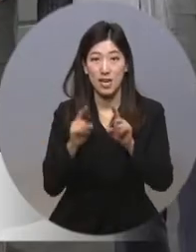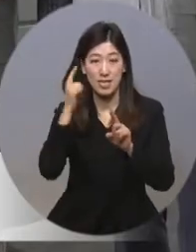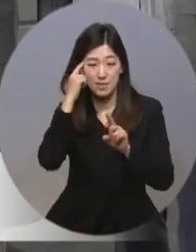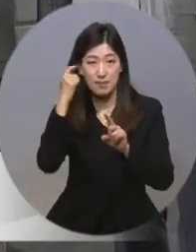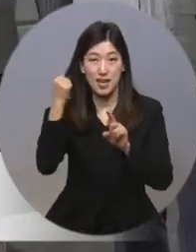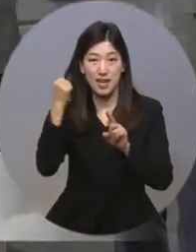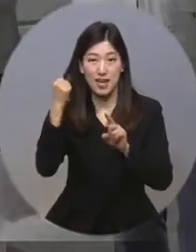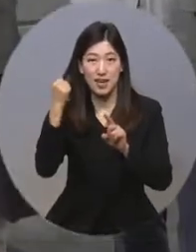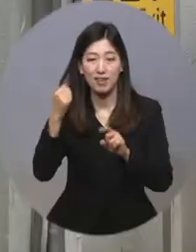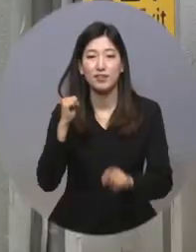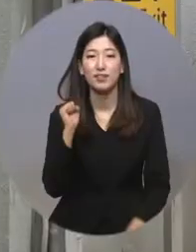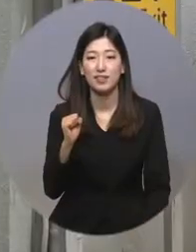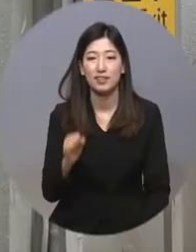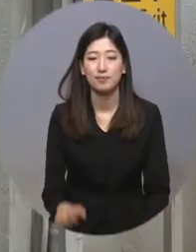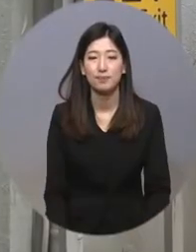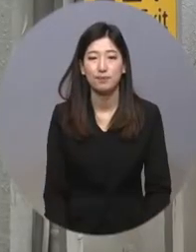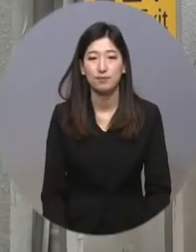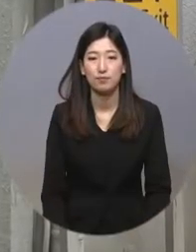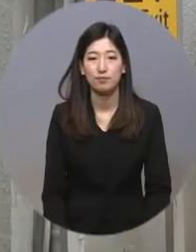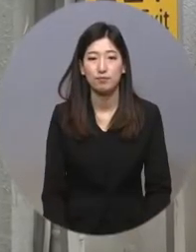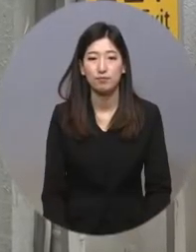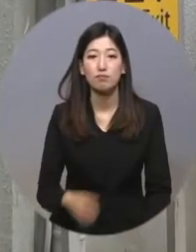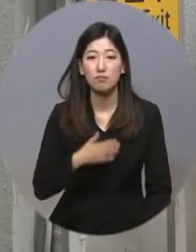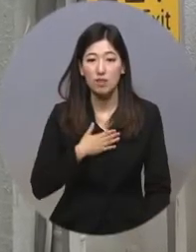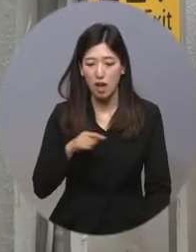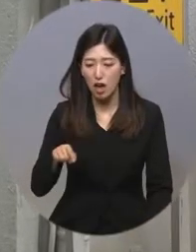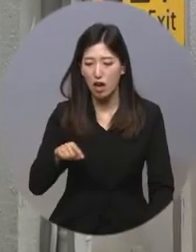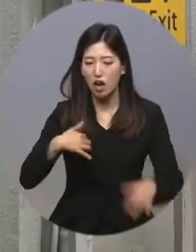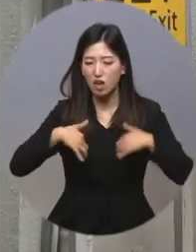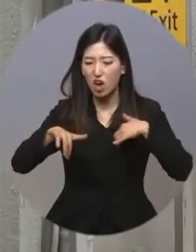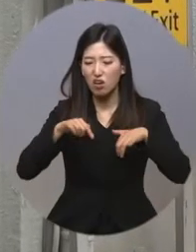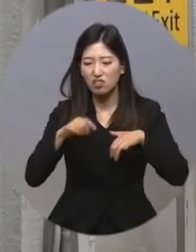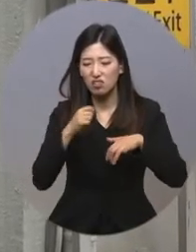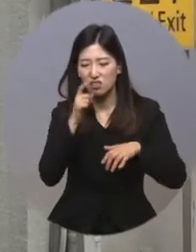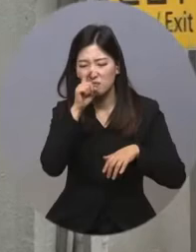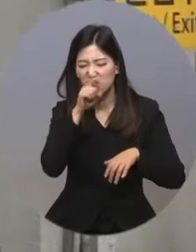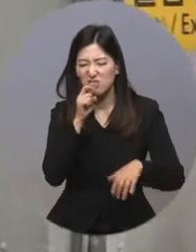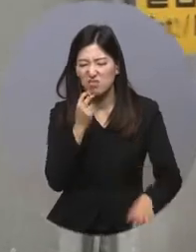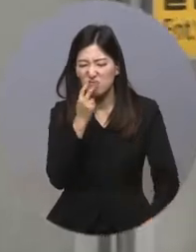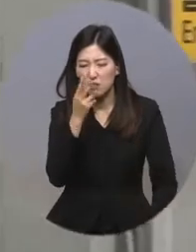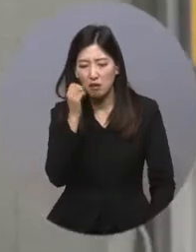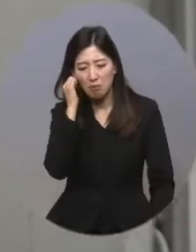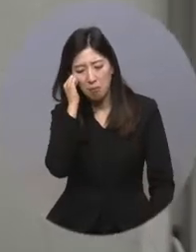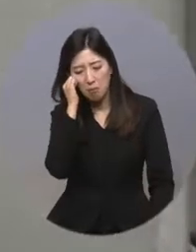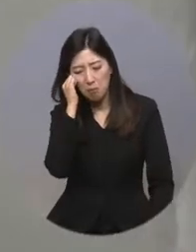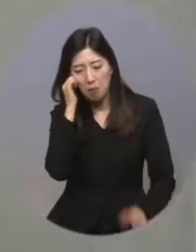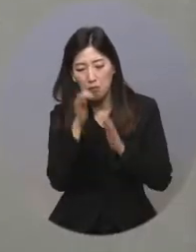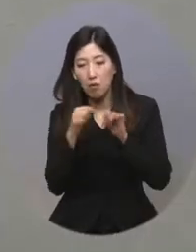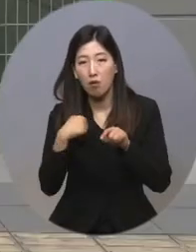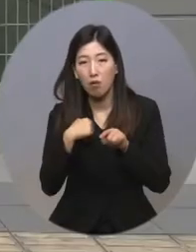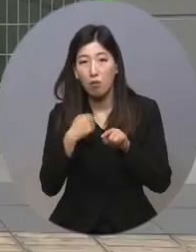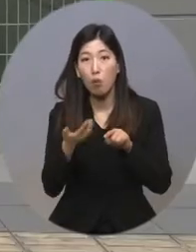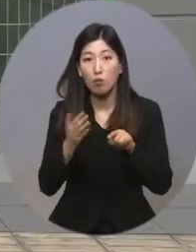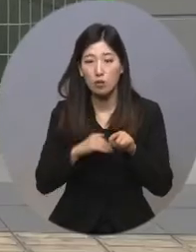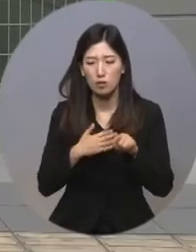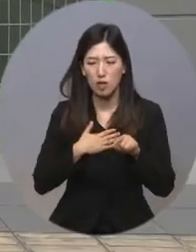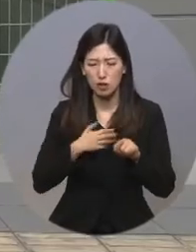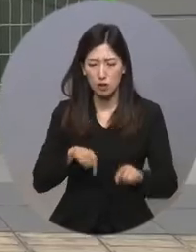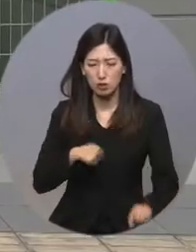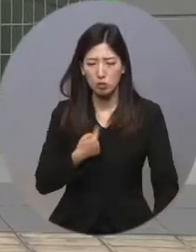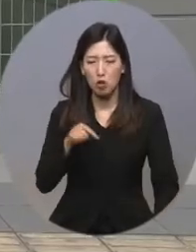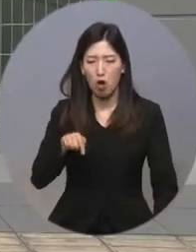화이팅! 자신이 생활했던 장소를 깨끗하게 만들어가는 자활사업단은